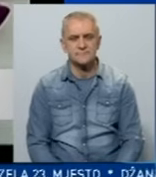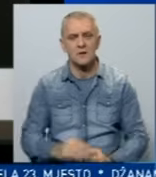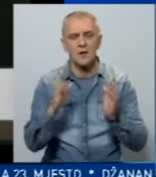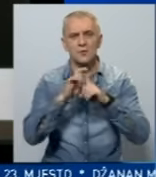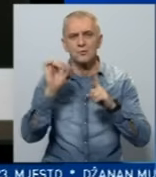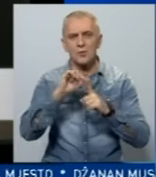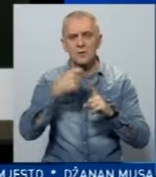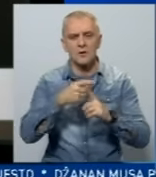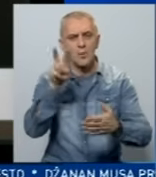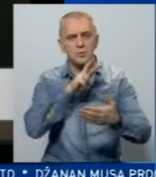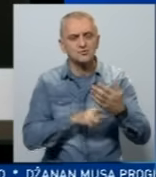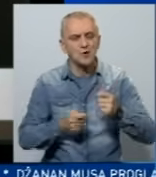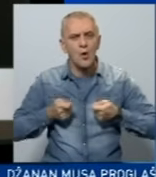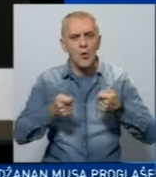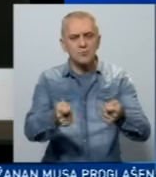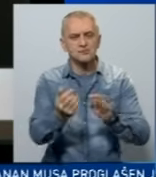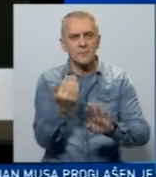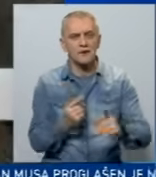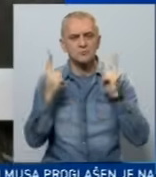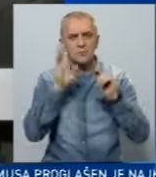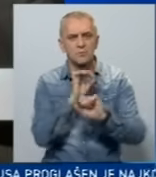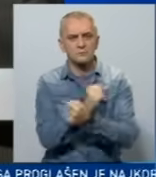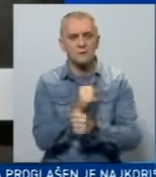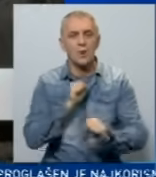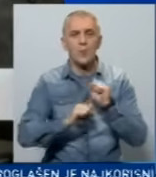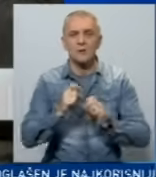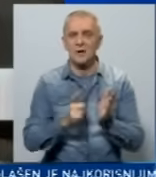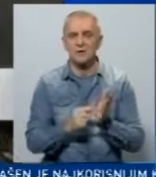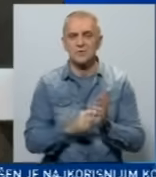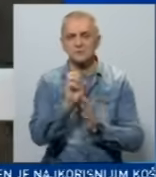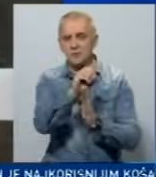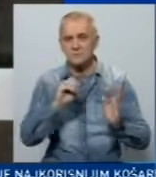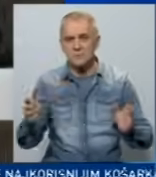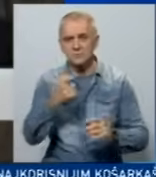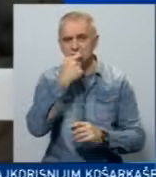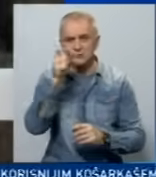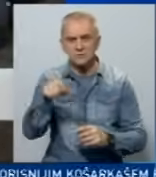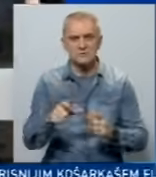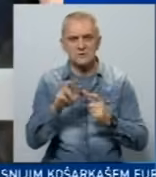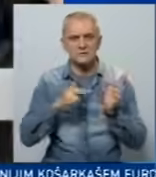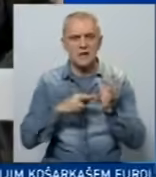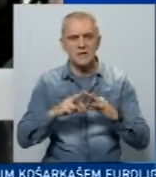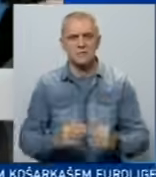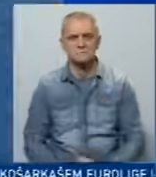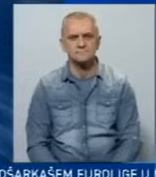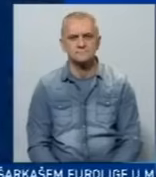Miloradu Dodiku pročitana optužnica pred sudom BiH. Odbrana zatražila izuzeće sudinice Sene Uzunović.